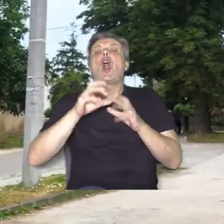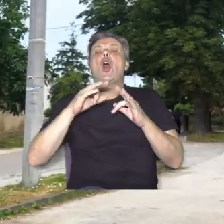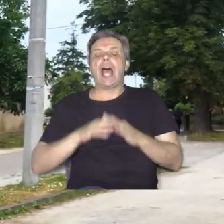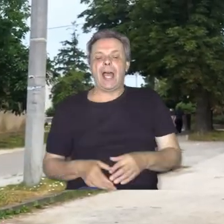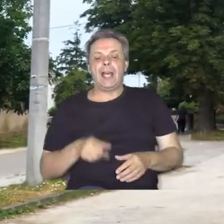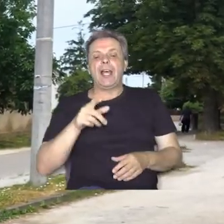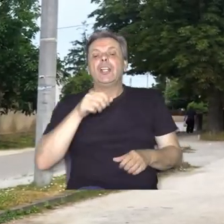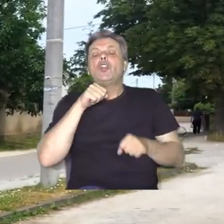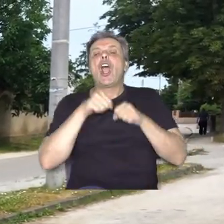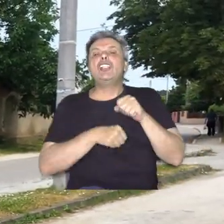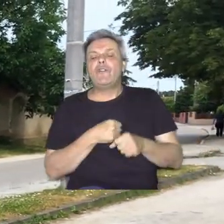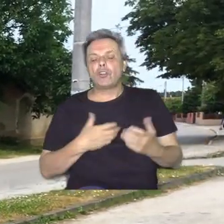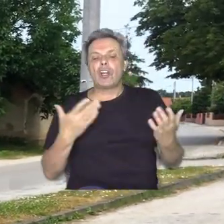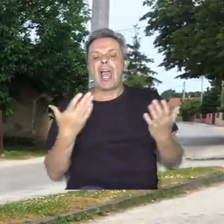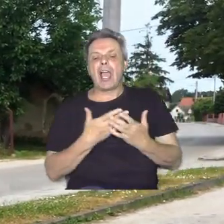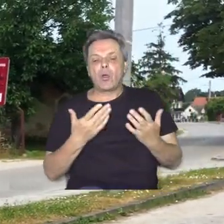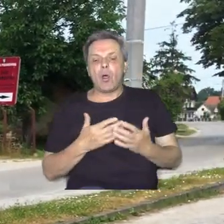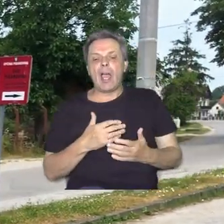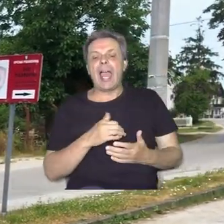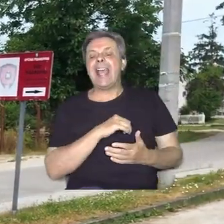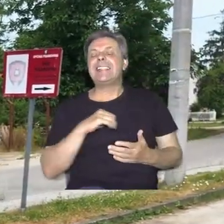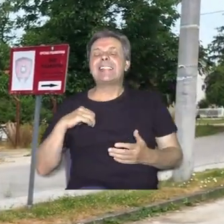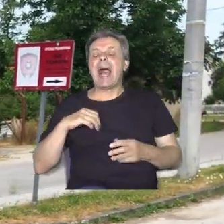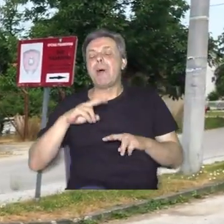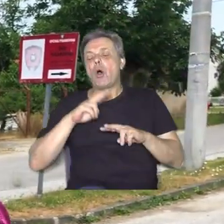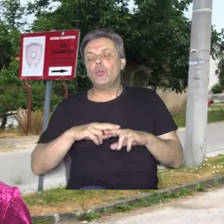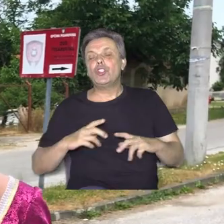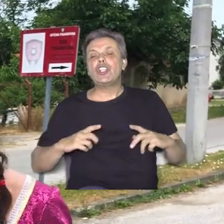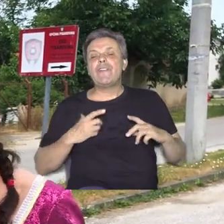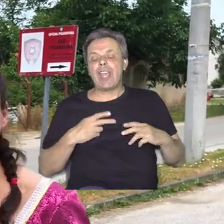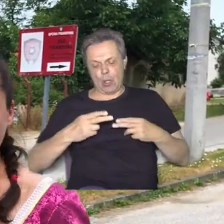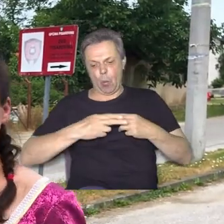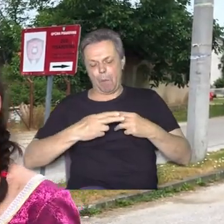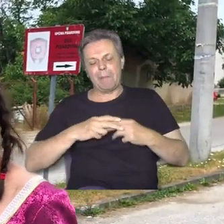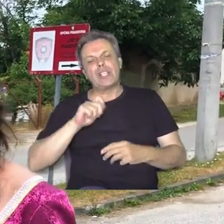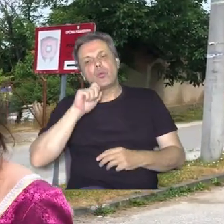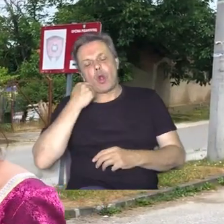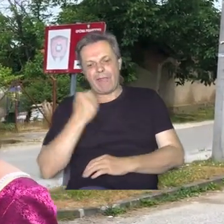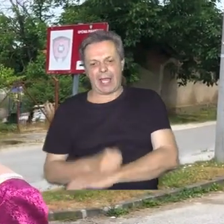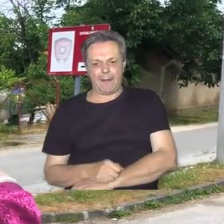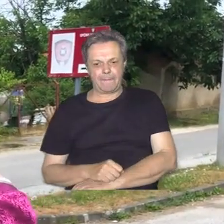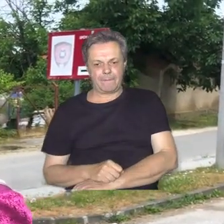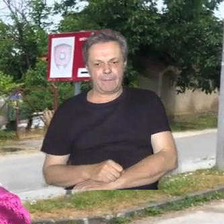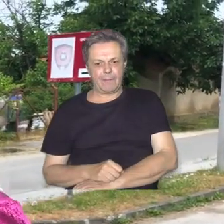Roda. To je životinja koja sama odluči živjeti u blizini čovjeka.